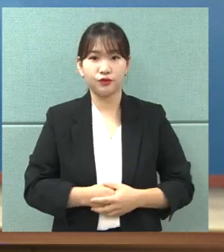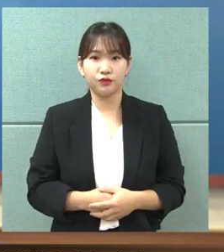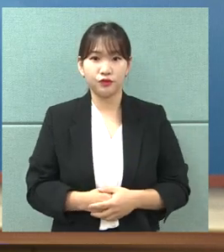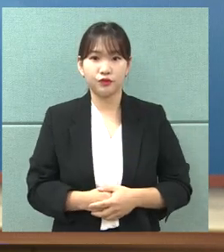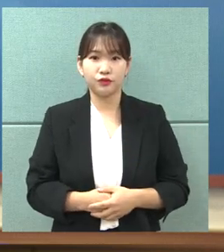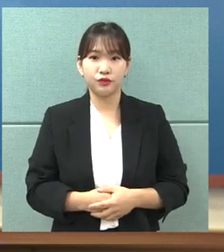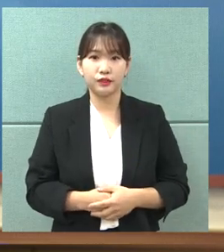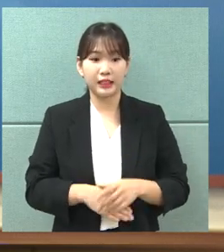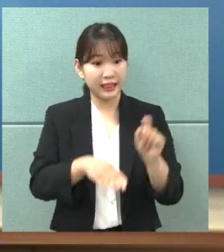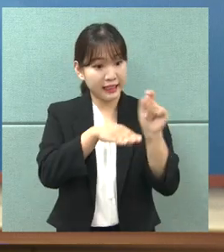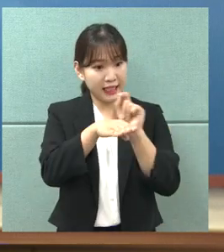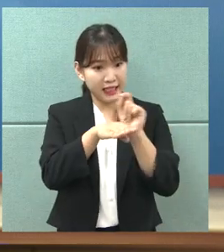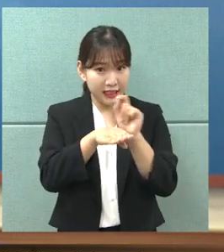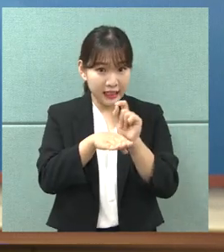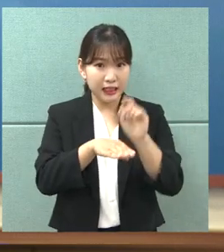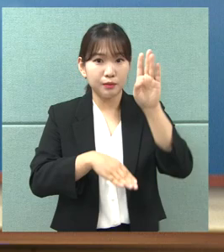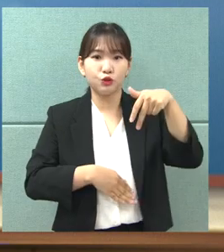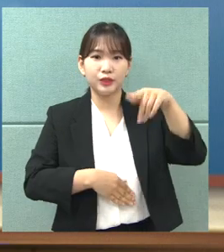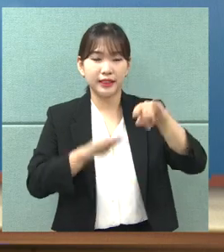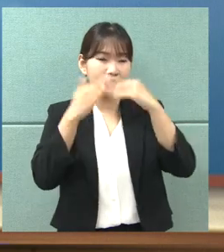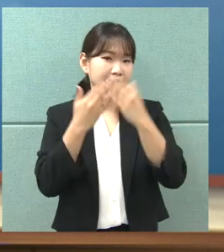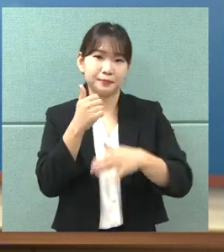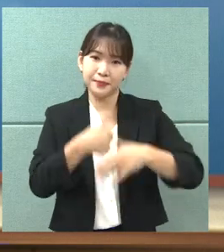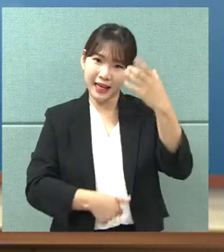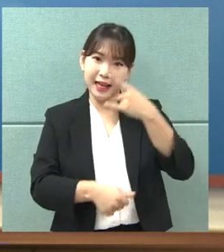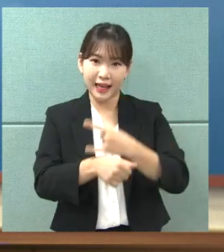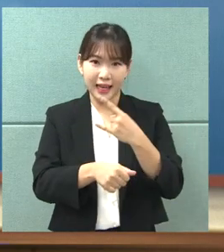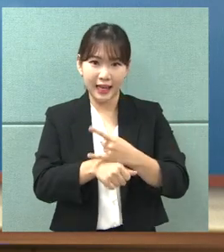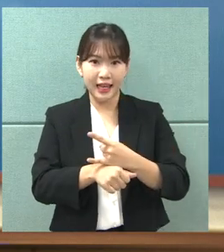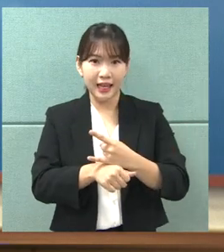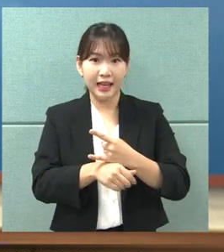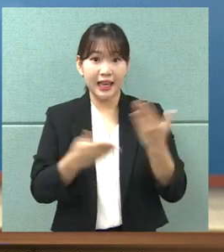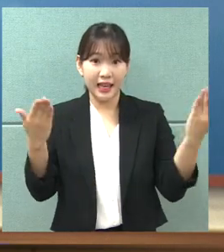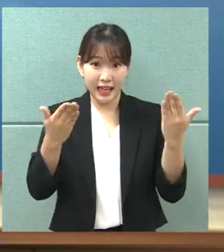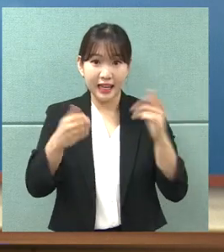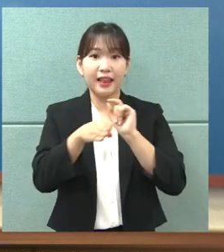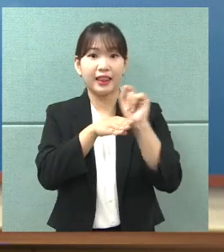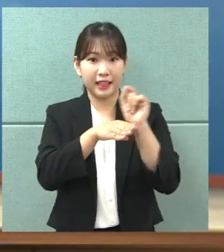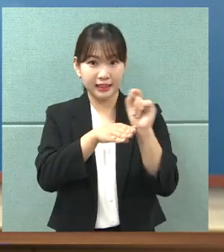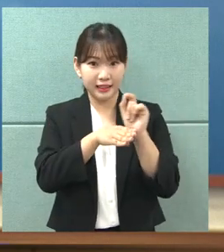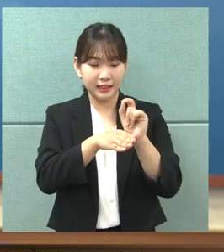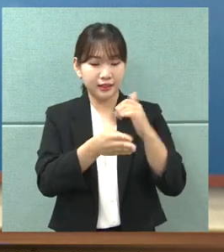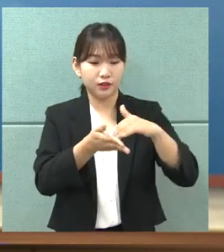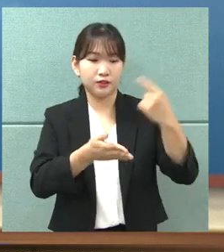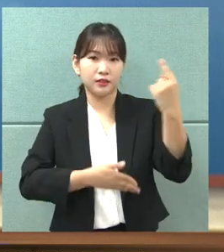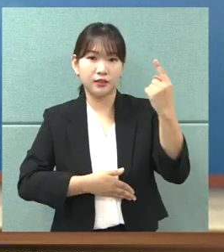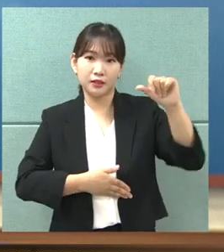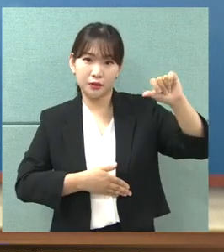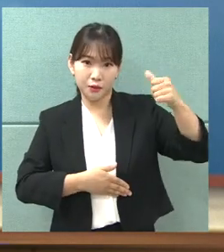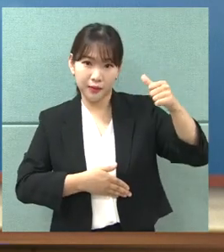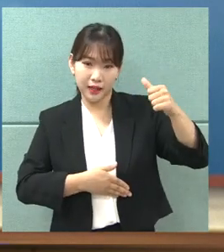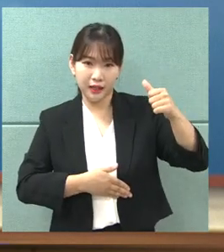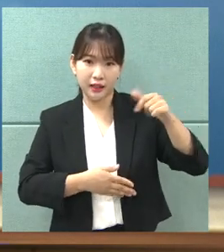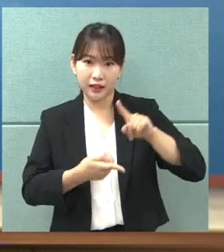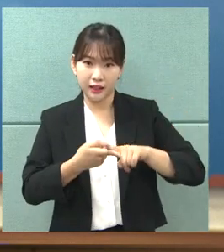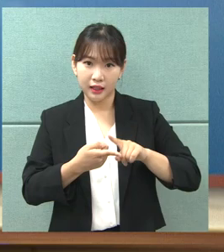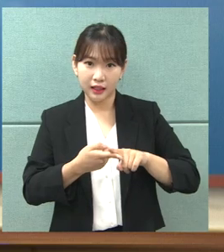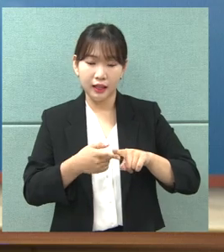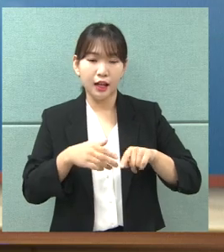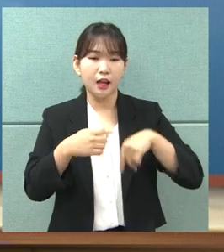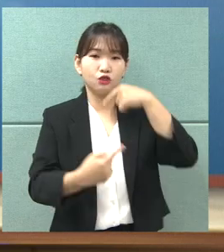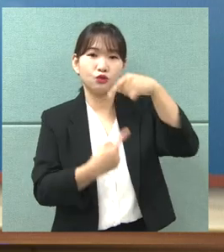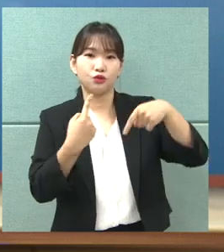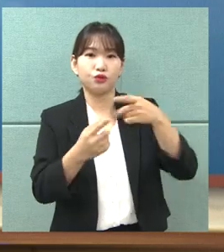택시 부재도 전면 해제해서 영업용 택시 1500대를 가동하여